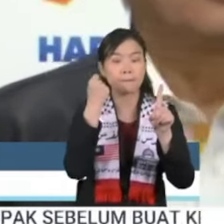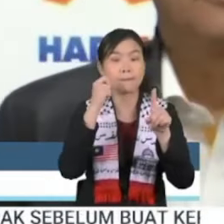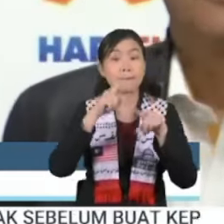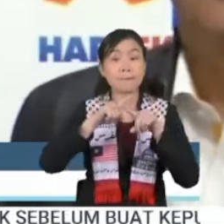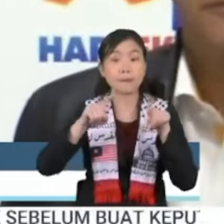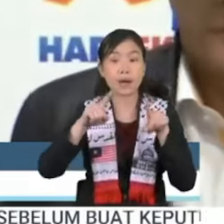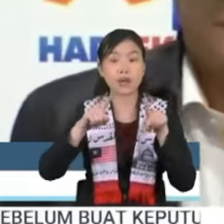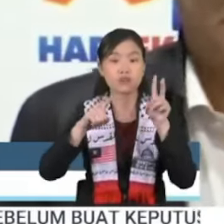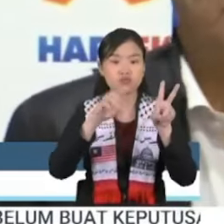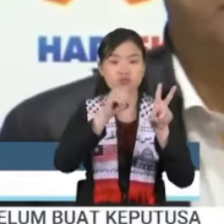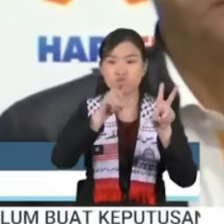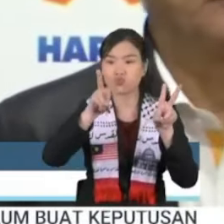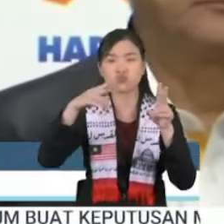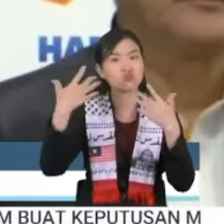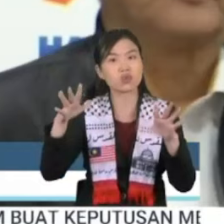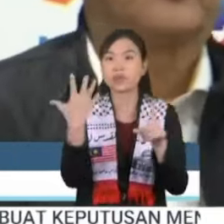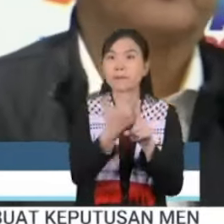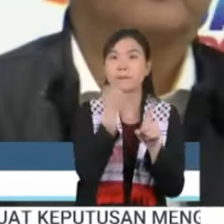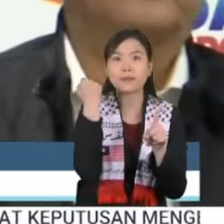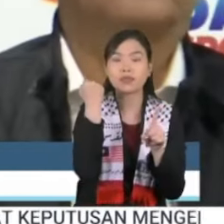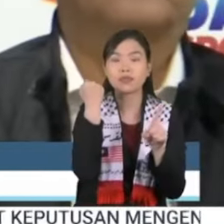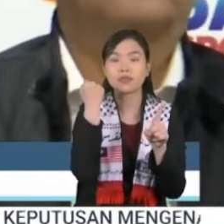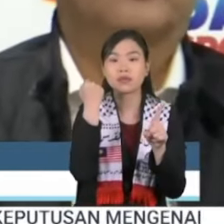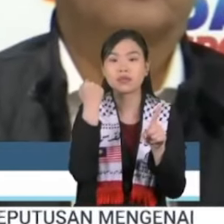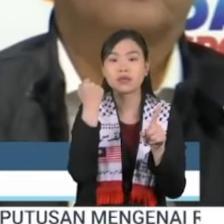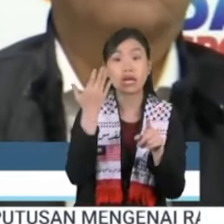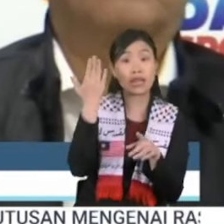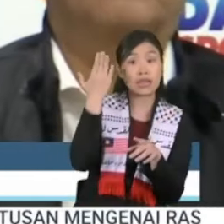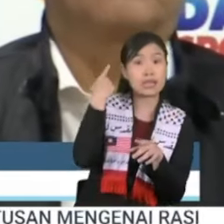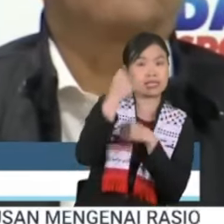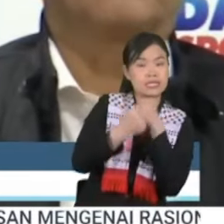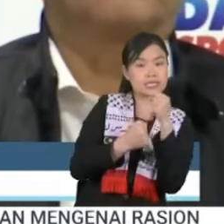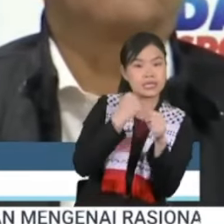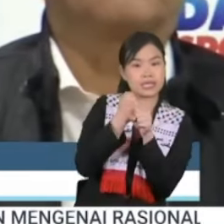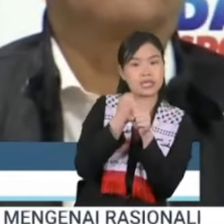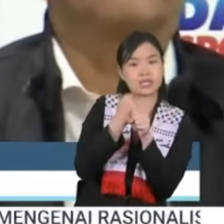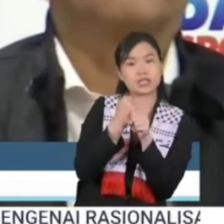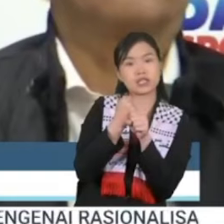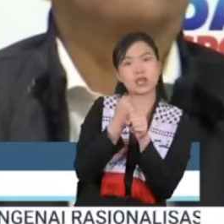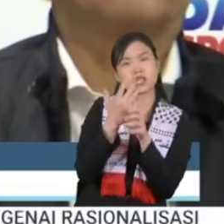pada 2022 lagi. Dan pada tahun lepas kita turun sedikit